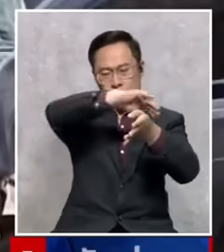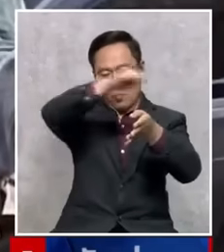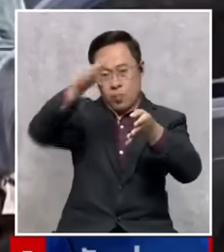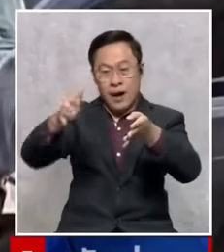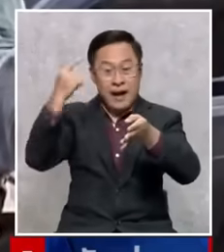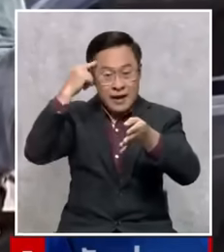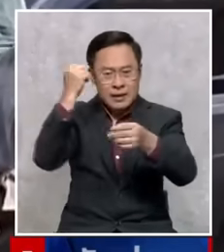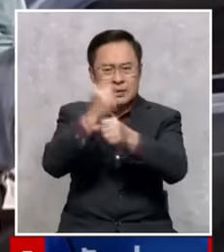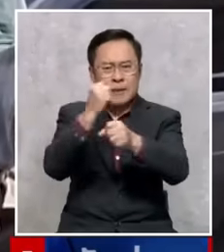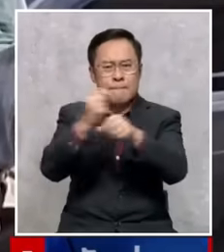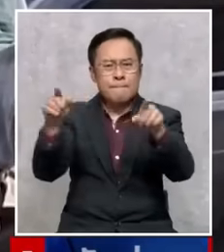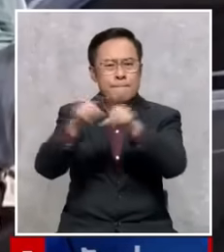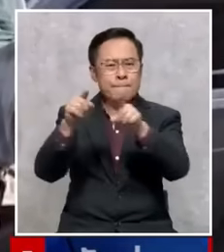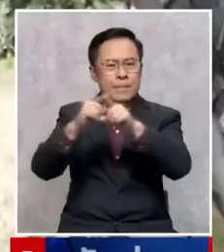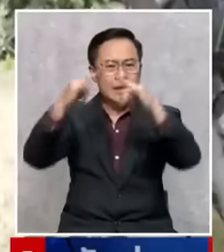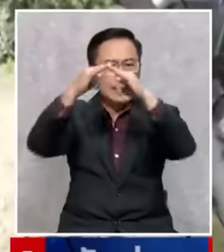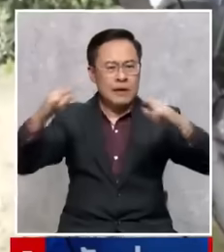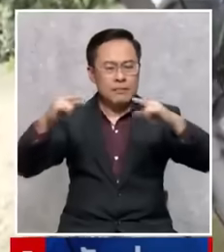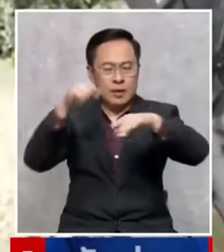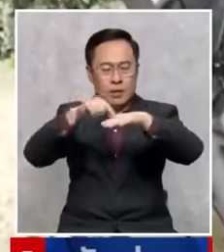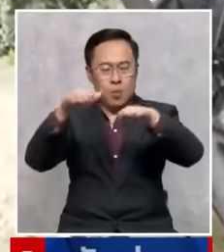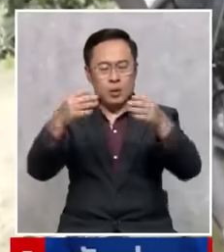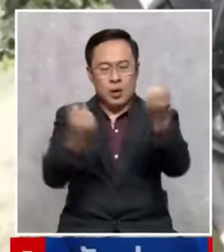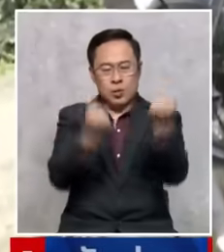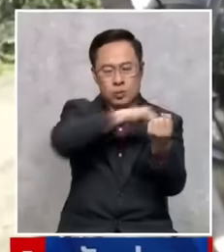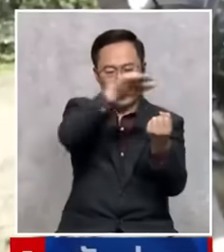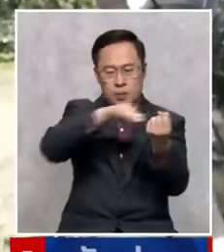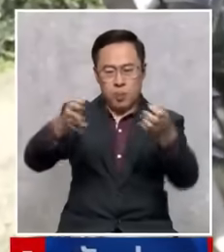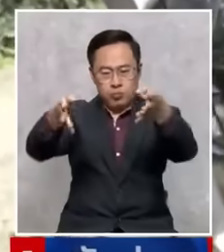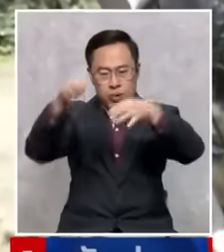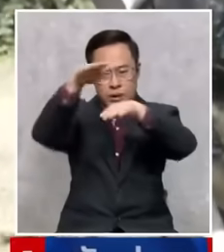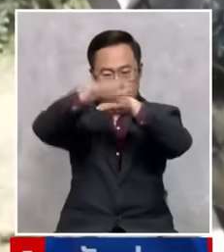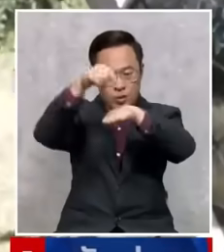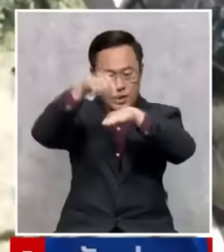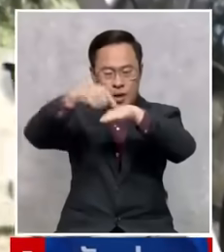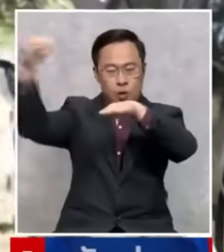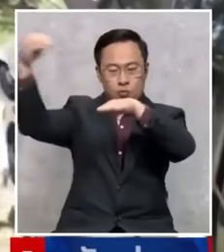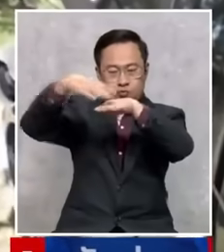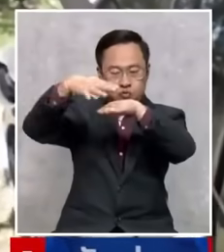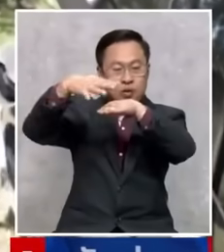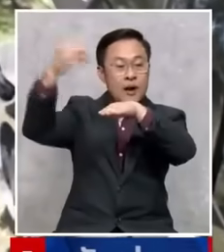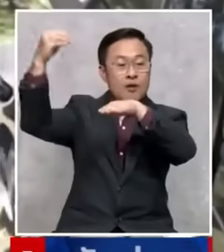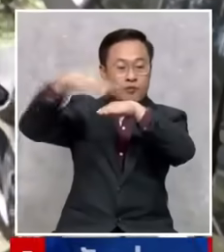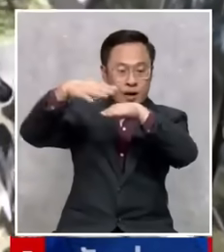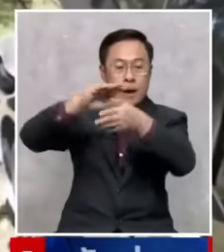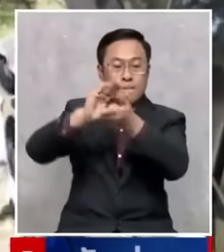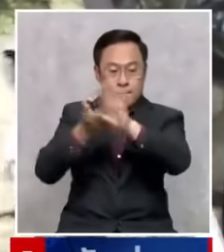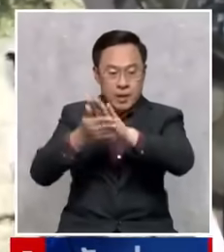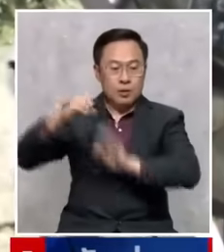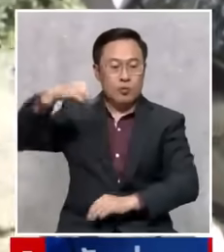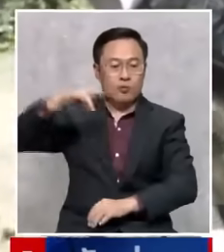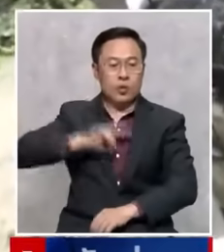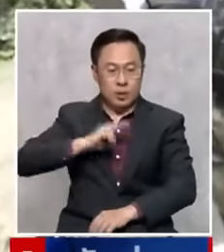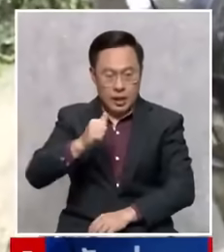ยคุณผู้ชมคะในรถเนี่ยไปพบศพนายวรายุทธ์จันทราวิจิตรอายุ57ปีนะคะสวมกางเกงขาสั้นไม่ใ